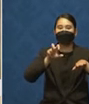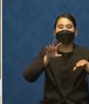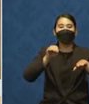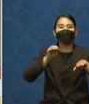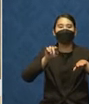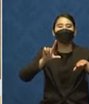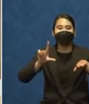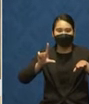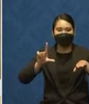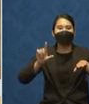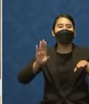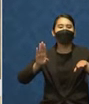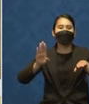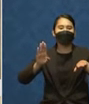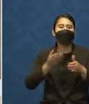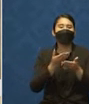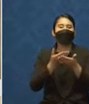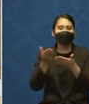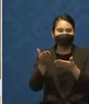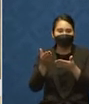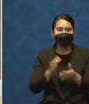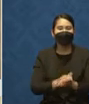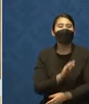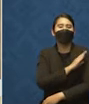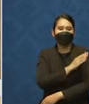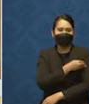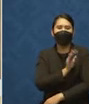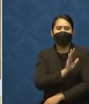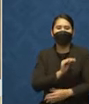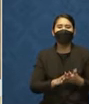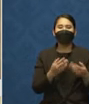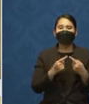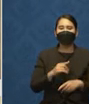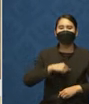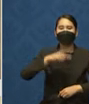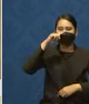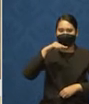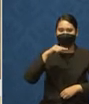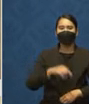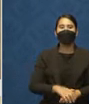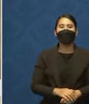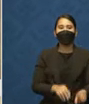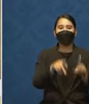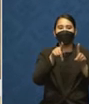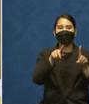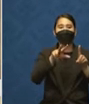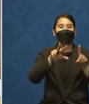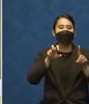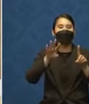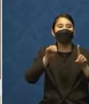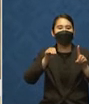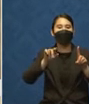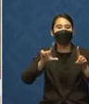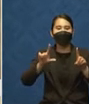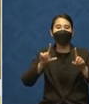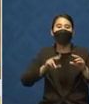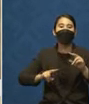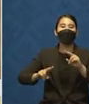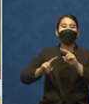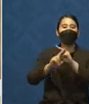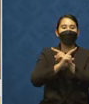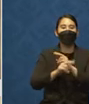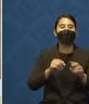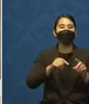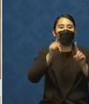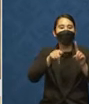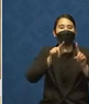340ล้านบาทครับท่านประธานครับแต่กองทัพเรือไทยเนี่ย 1,340 ล้านแพงกว่าลำละพันล้านเนี่ยมันเป็นไป